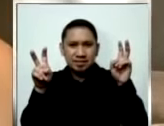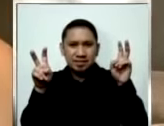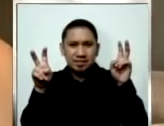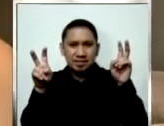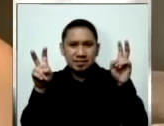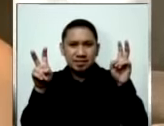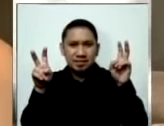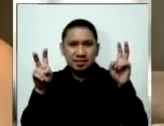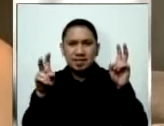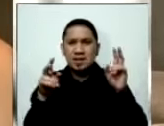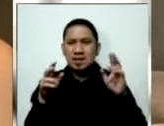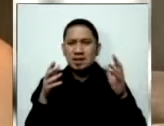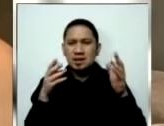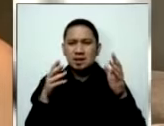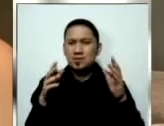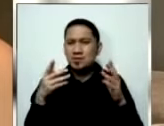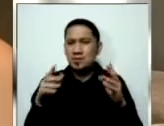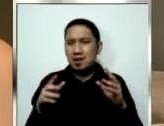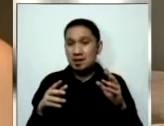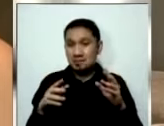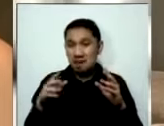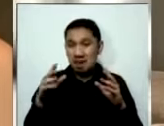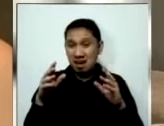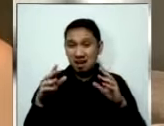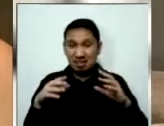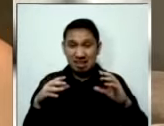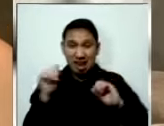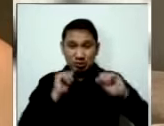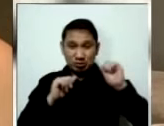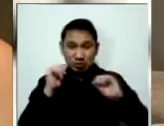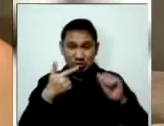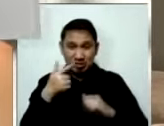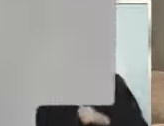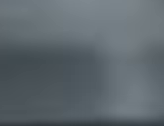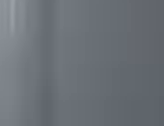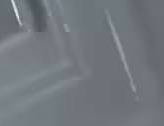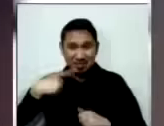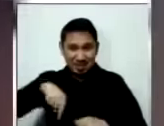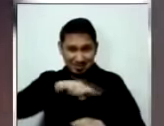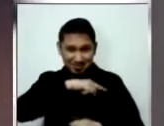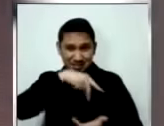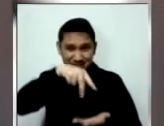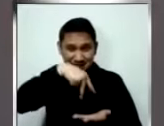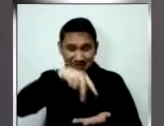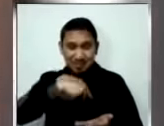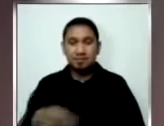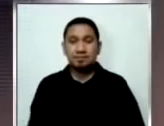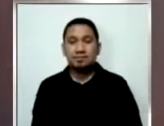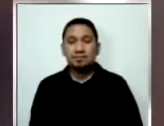binibigay ng mga Kapuso Star. Makisayaw tayo sa chika ni Lars Santiago.